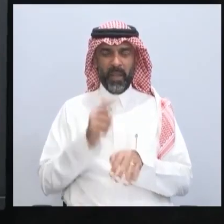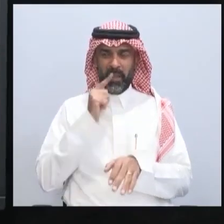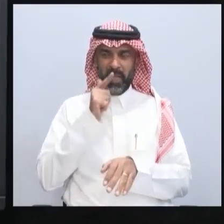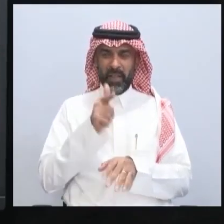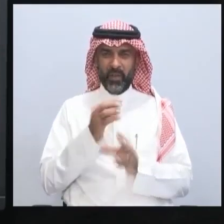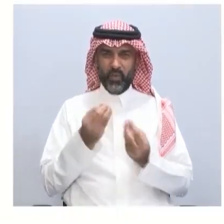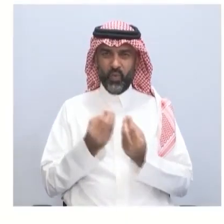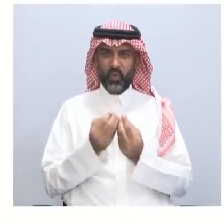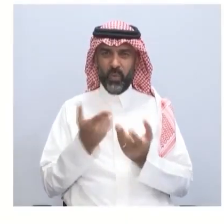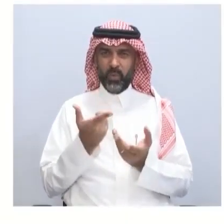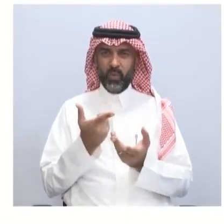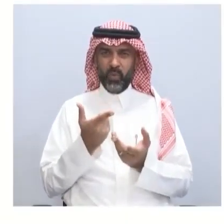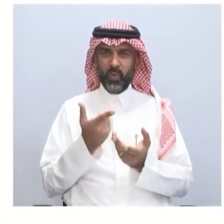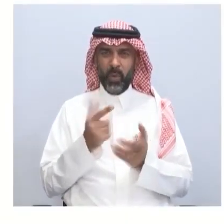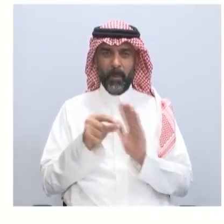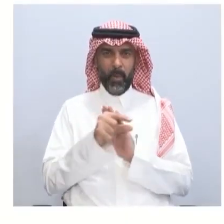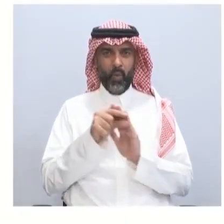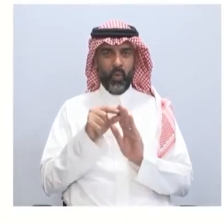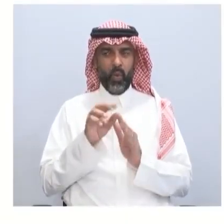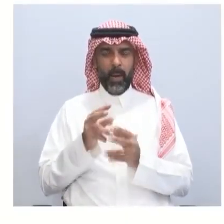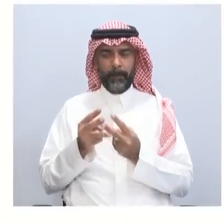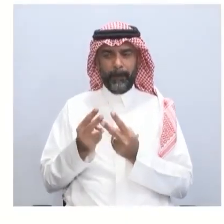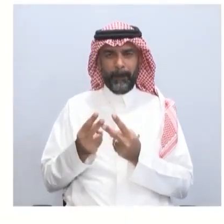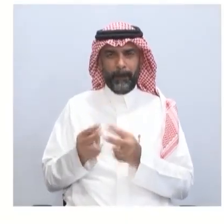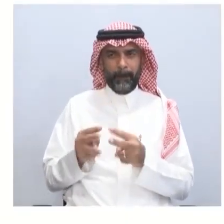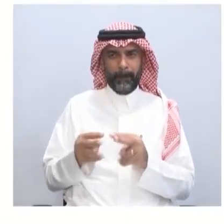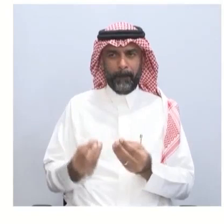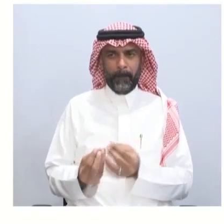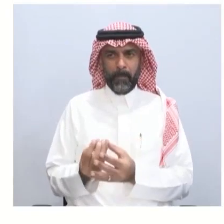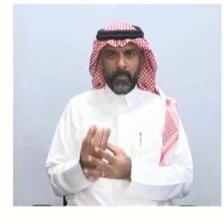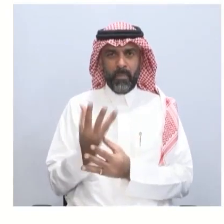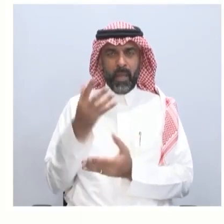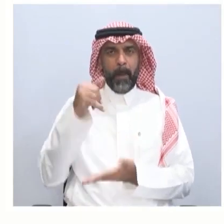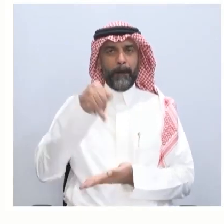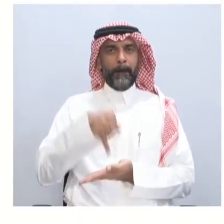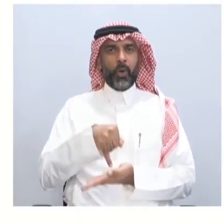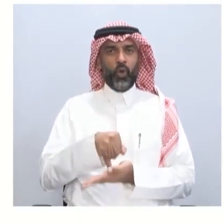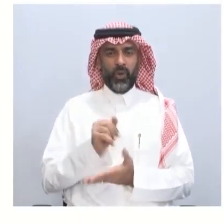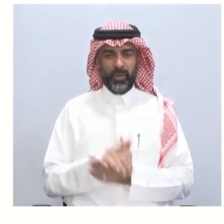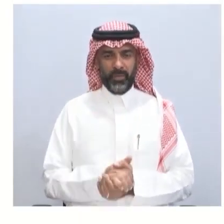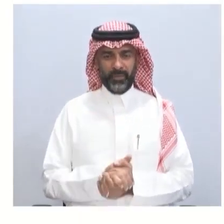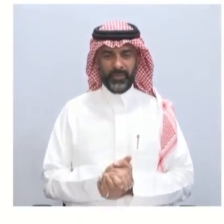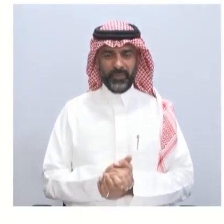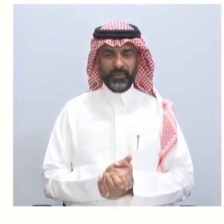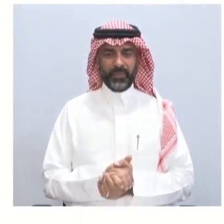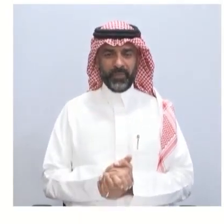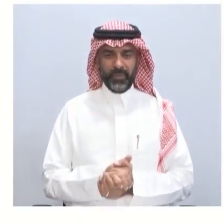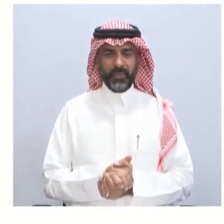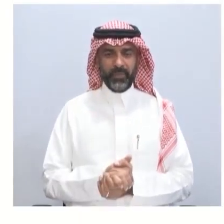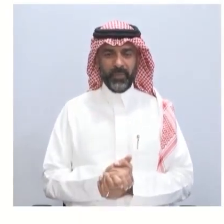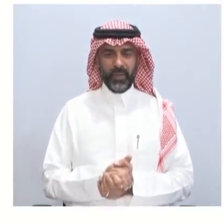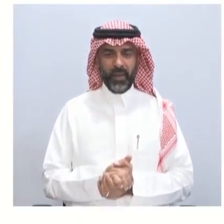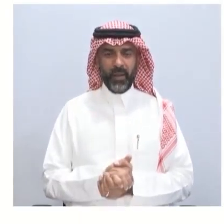فيه باذن الله عن نشاه المدن وهي من دروس ابنائي وبناتي الطلاب